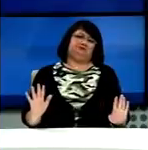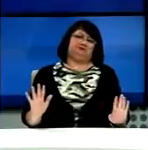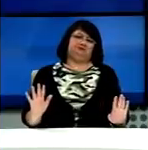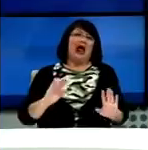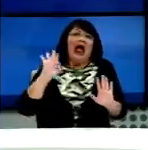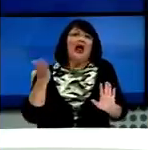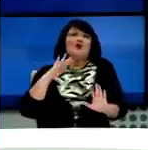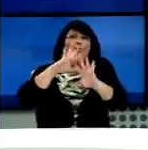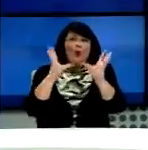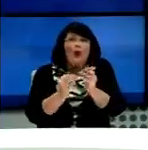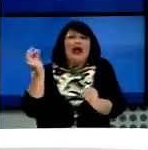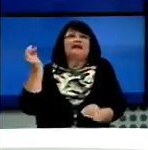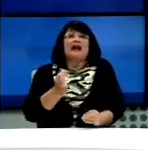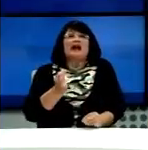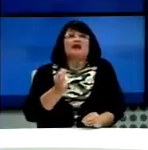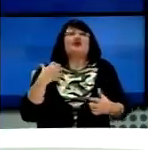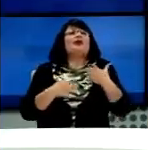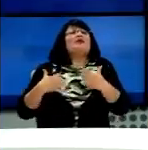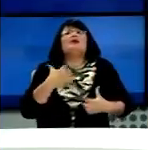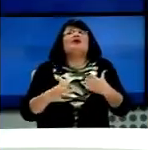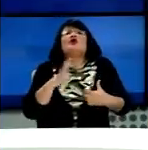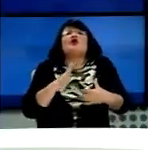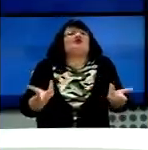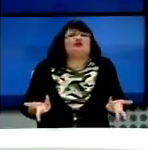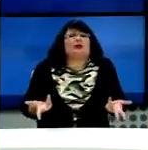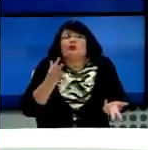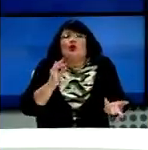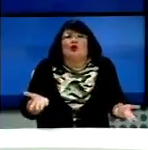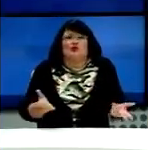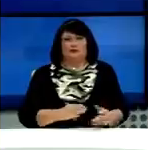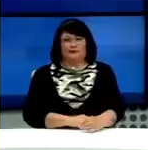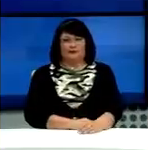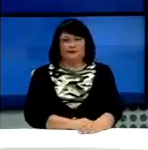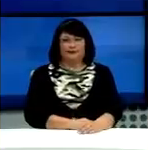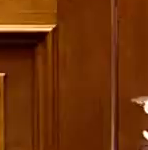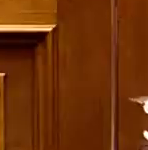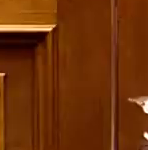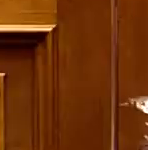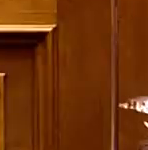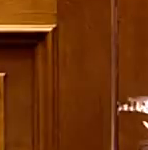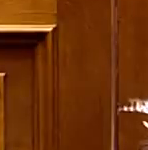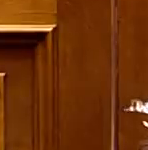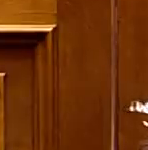όλα τέλεια, γιατί να αγωνιώ ο κόσμος, γιατί να αγωνιά ο κόσμος. Γιατί είναι αγωνία.